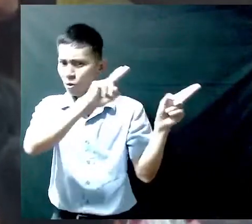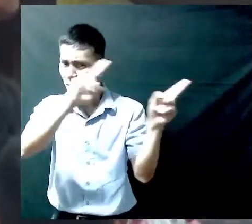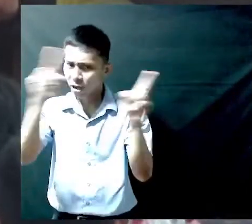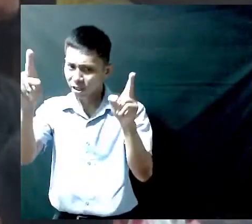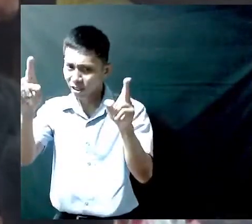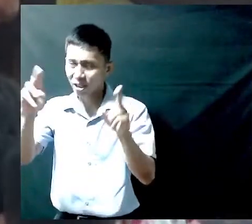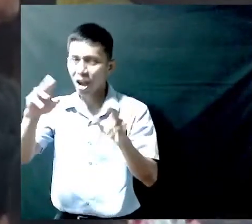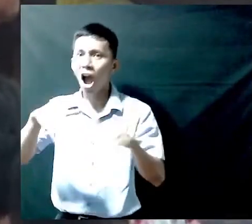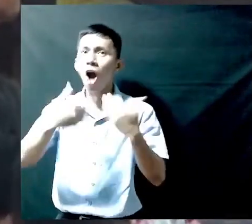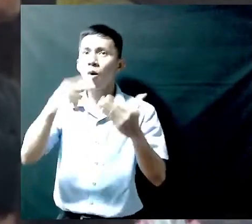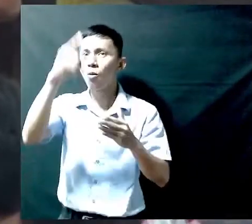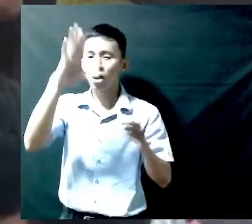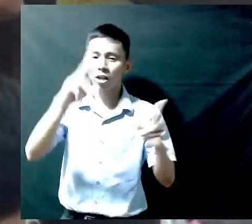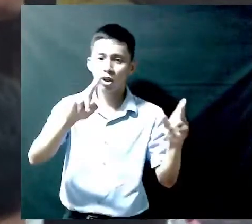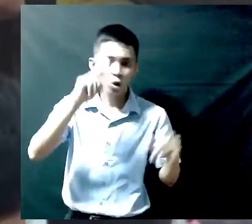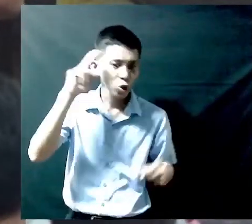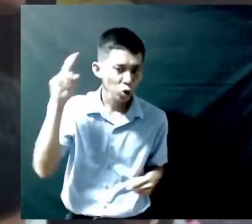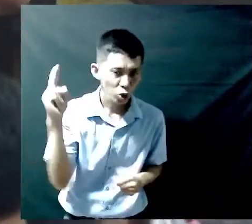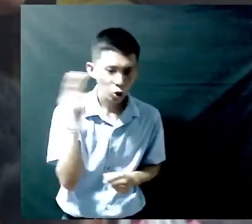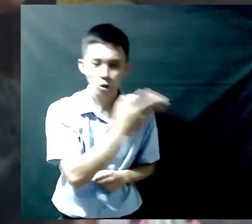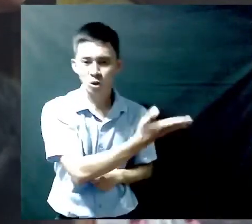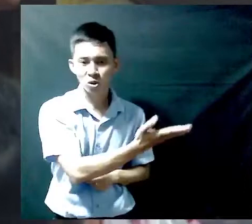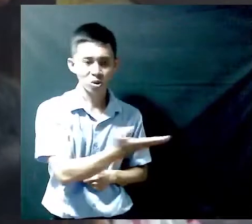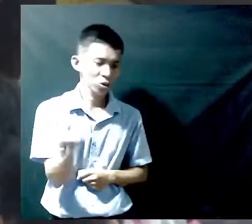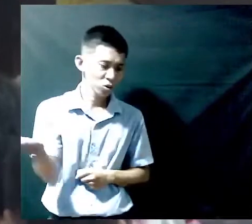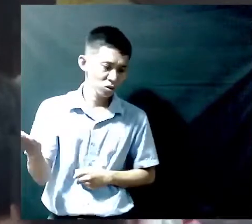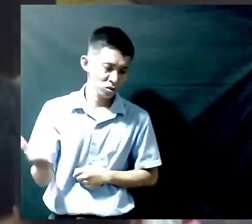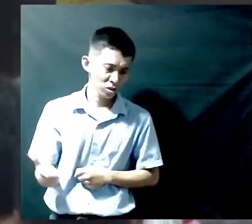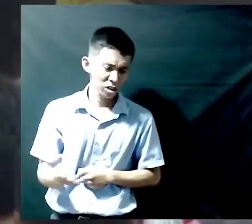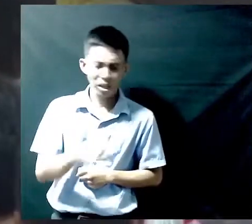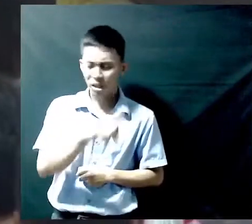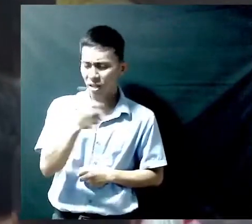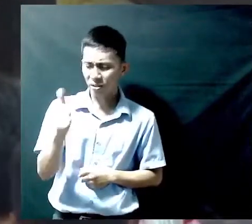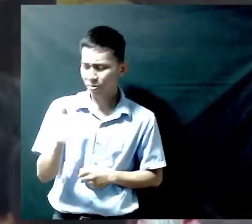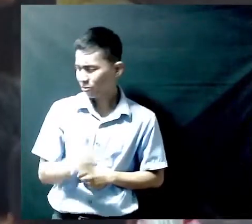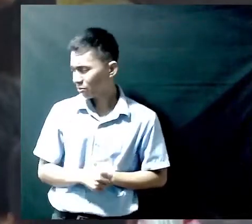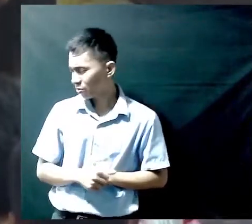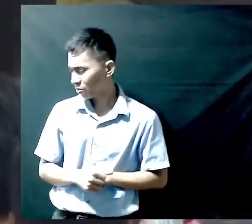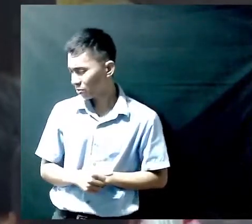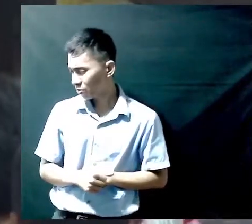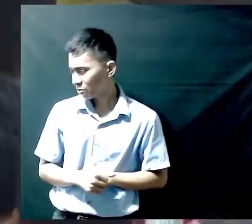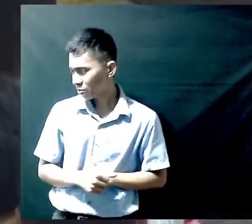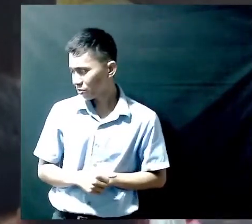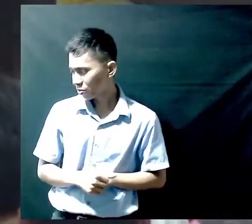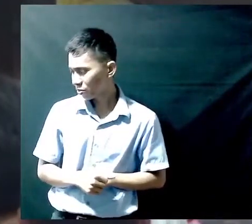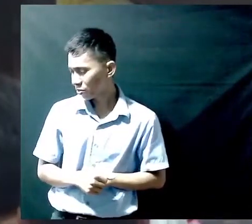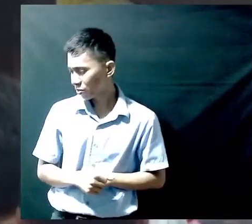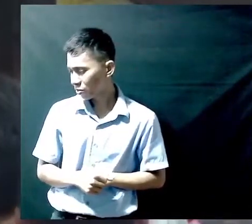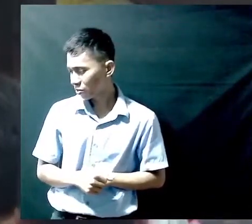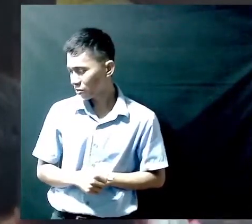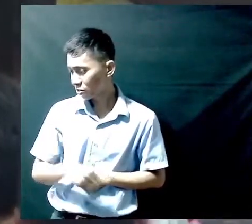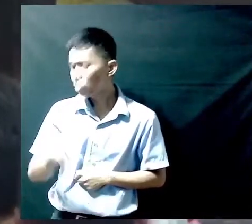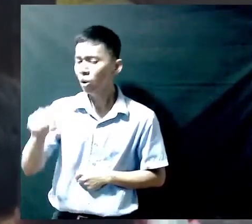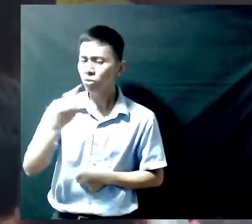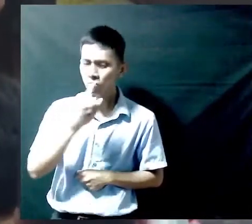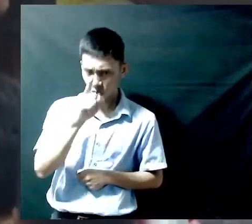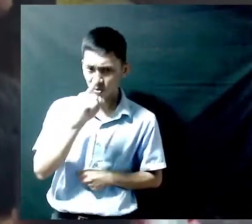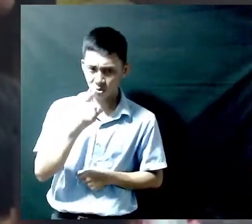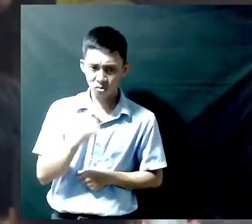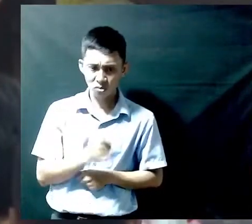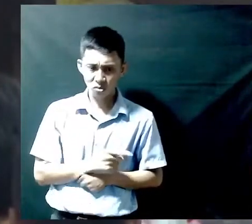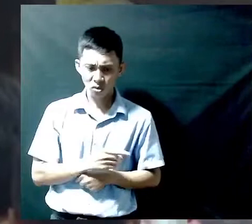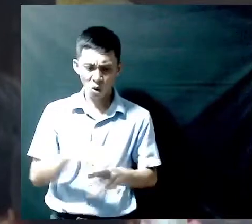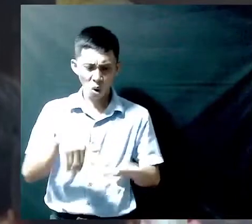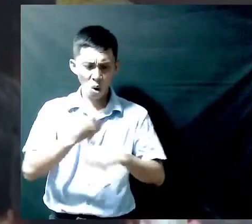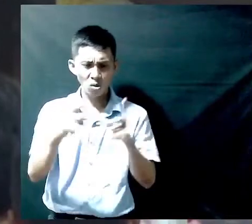gagamitin ni Lord mightily. Lahat ng hawakan ni Lord sa Biblia, nagkakaroon ng pagbabago.